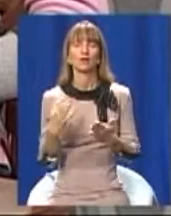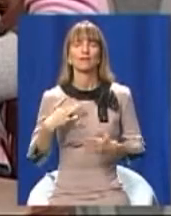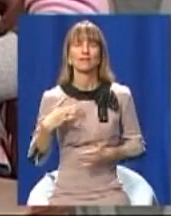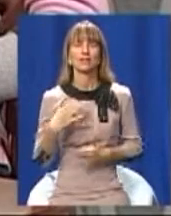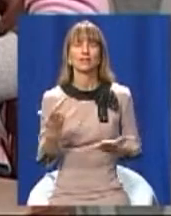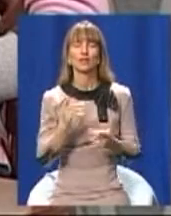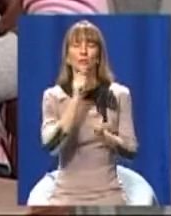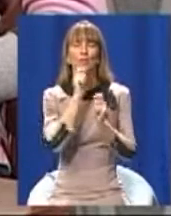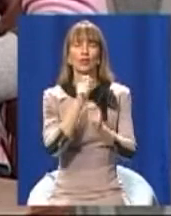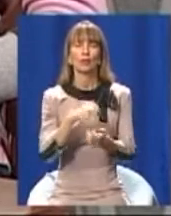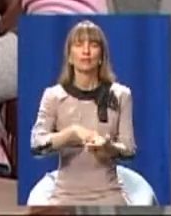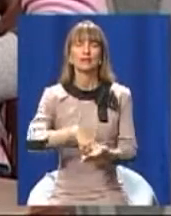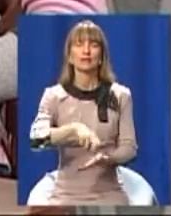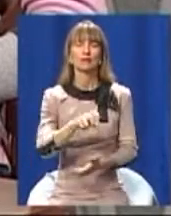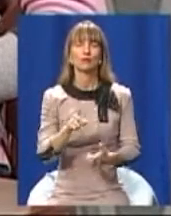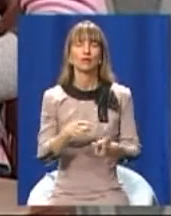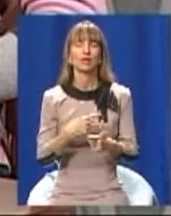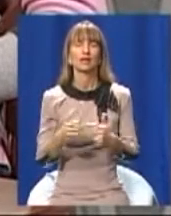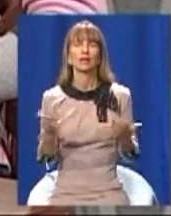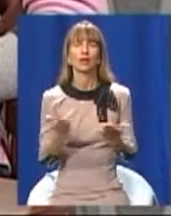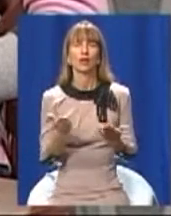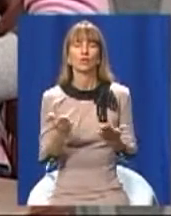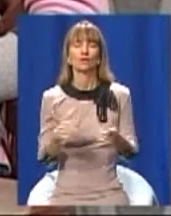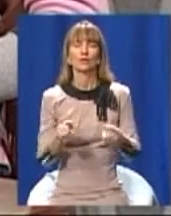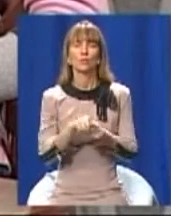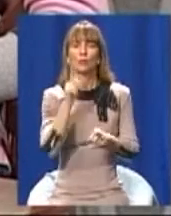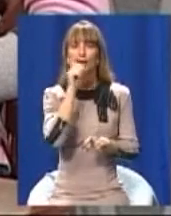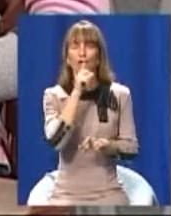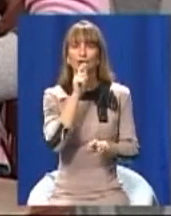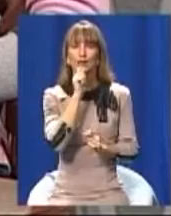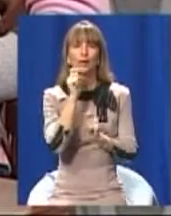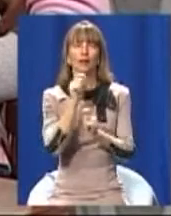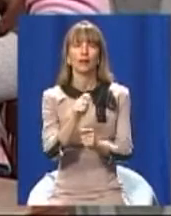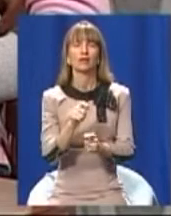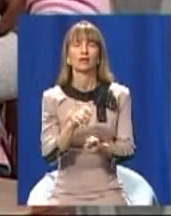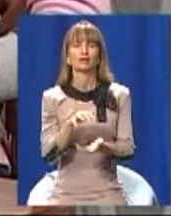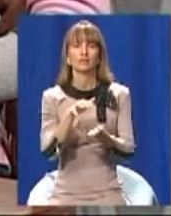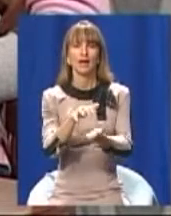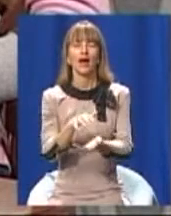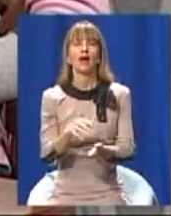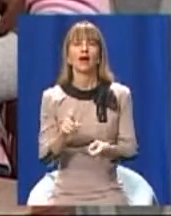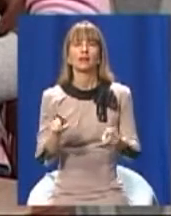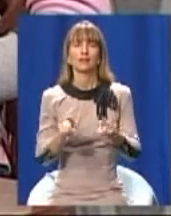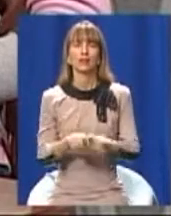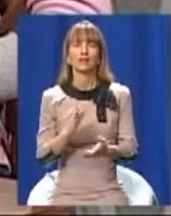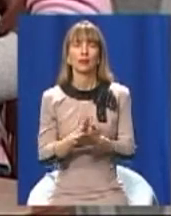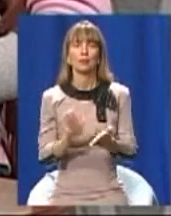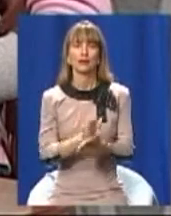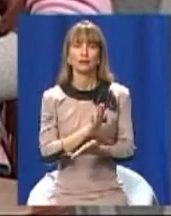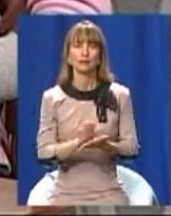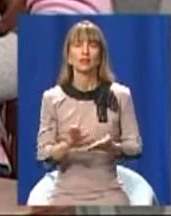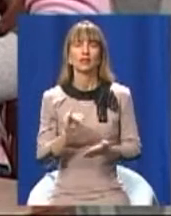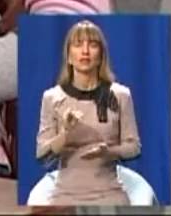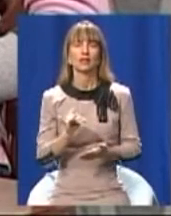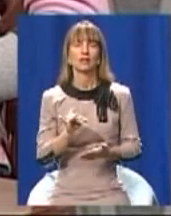якийсь певний подаруночок, листівочку, або якусь певну таку маленький сувенірчик. Дійсно, такі подарунки, вони безкоштовними і від щирого серця,